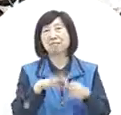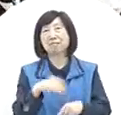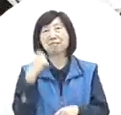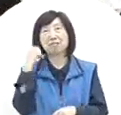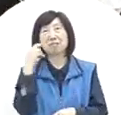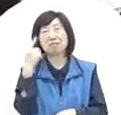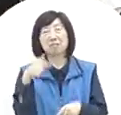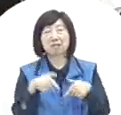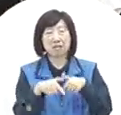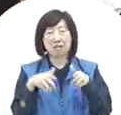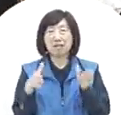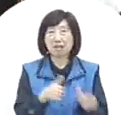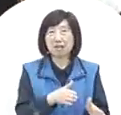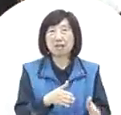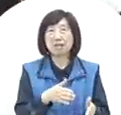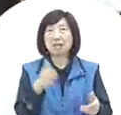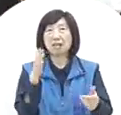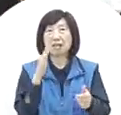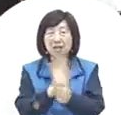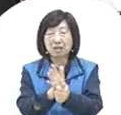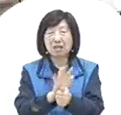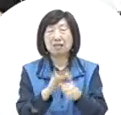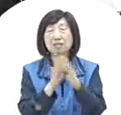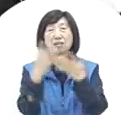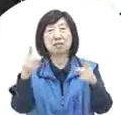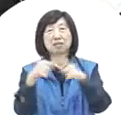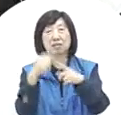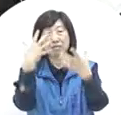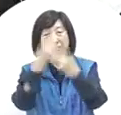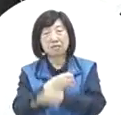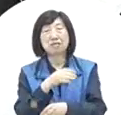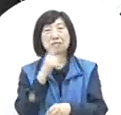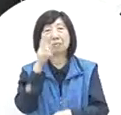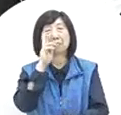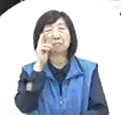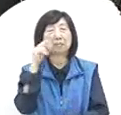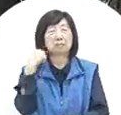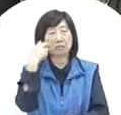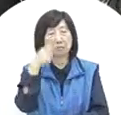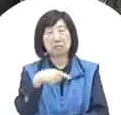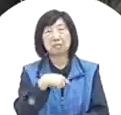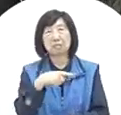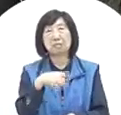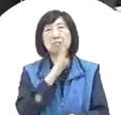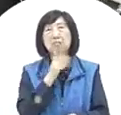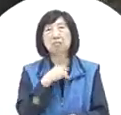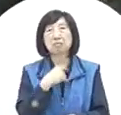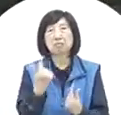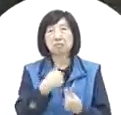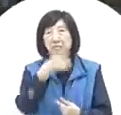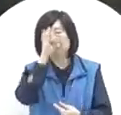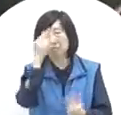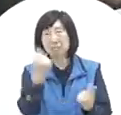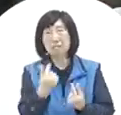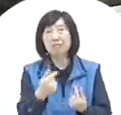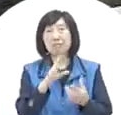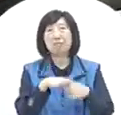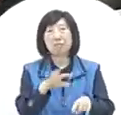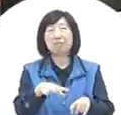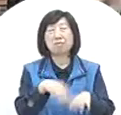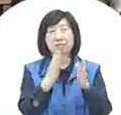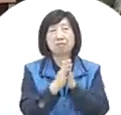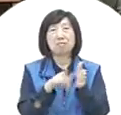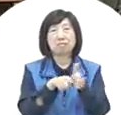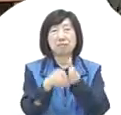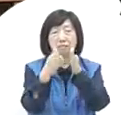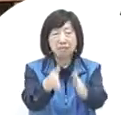心理相关的一些服务， 没有错， 这个部分我们不否认吧。 跟议座报告，其实我们在这个上面呢，一直不断的在做，